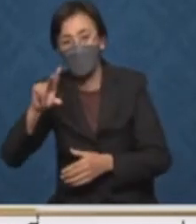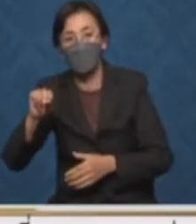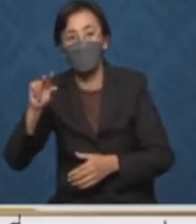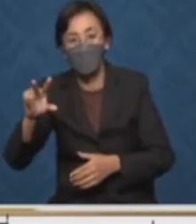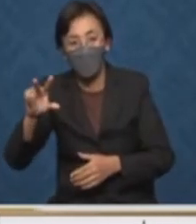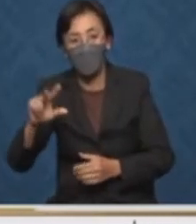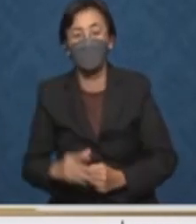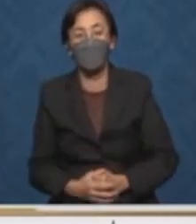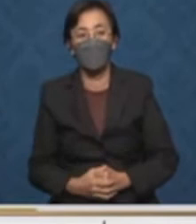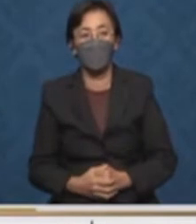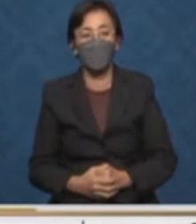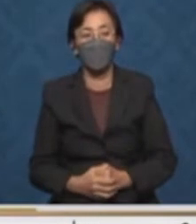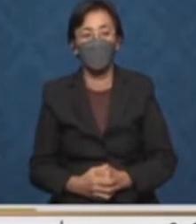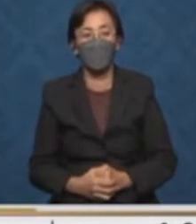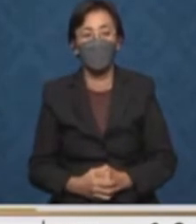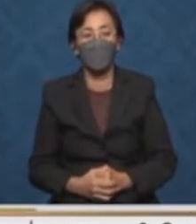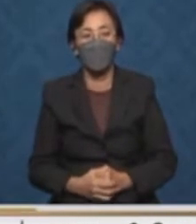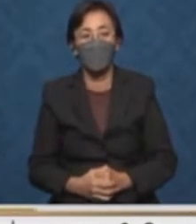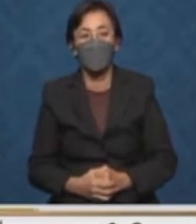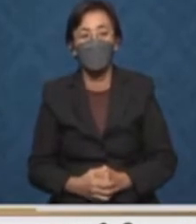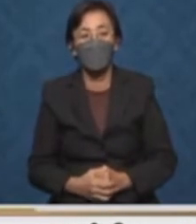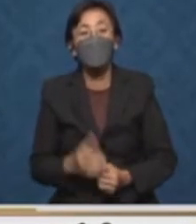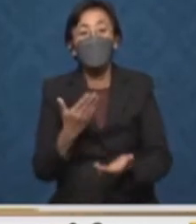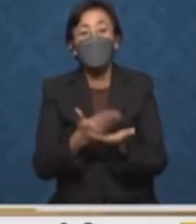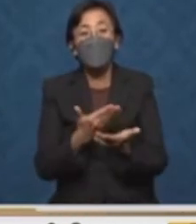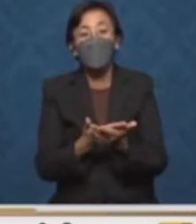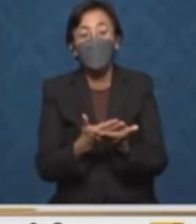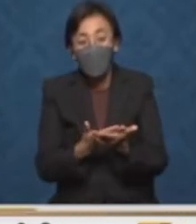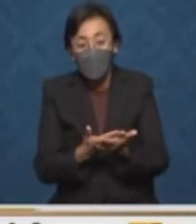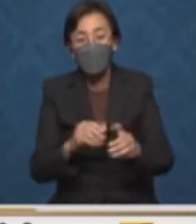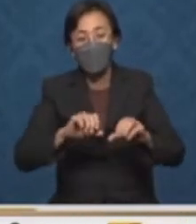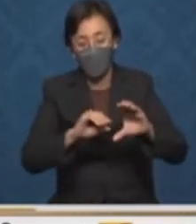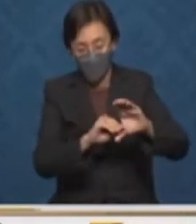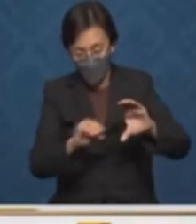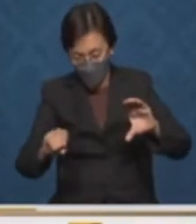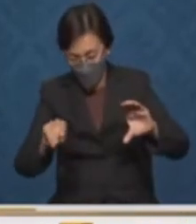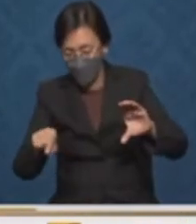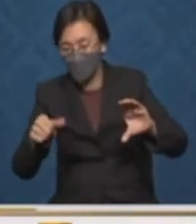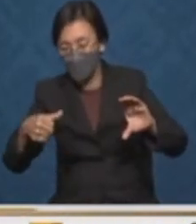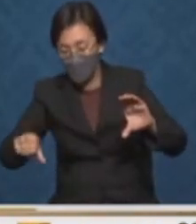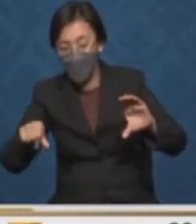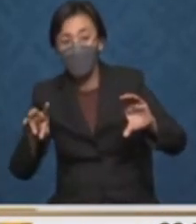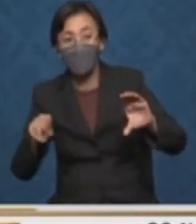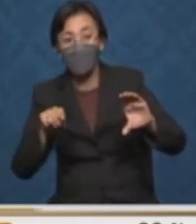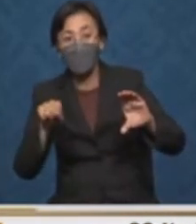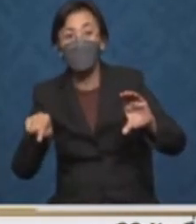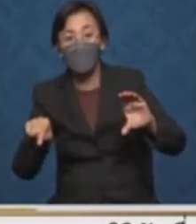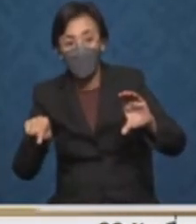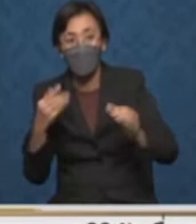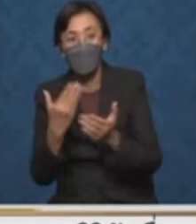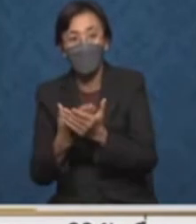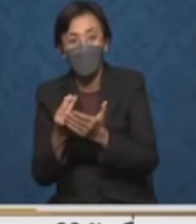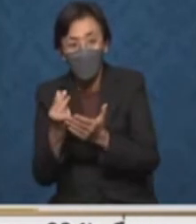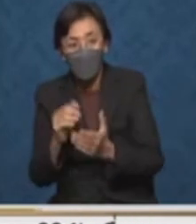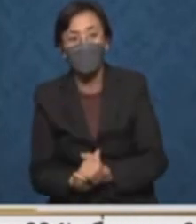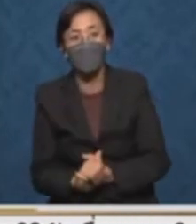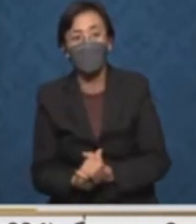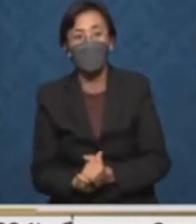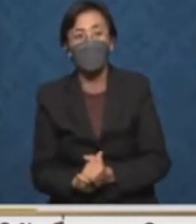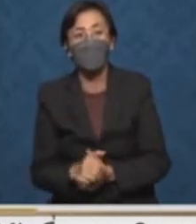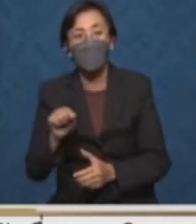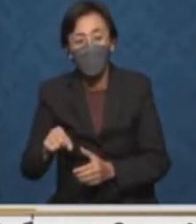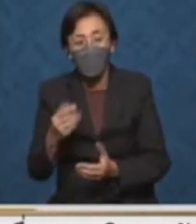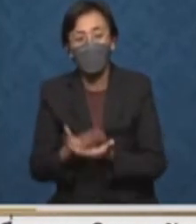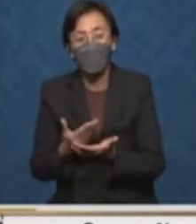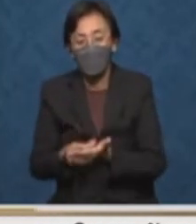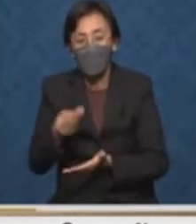ร์โดยหักจำนวนเงินดังกล่าวไว้จ่ายค่าภาษีมูลค่าเพิ่มหรือแวดในอัตราร้อยละ7ให้กับกรม